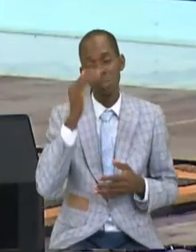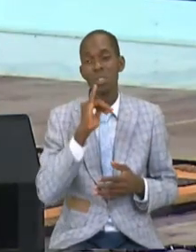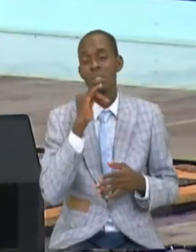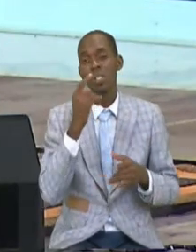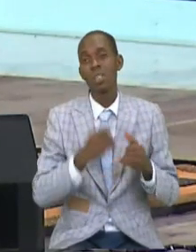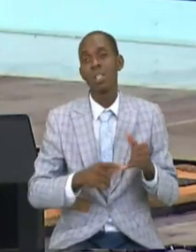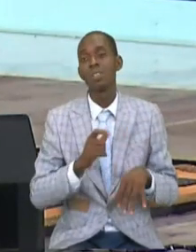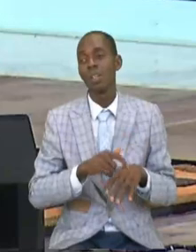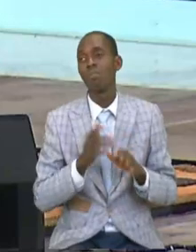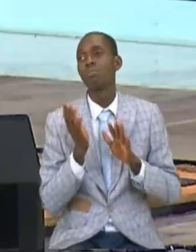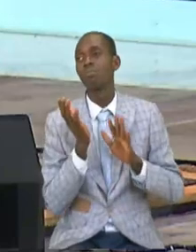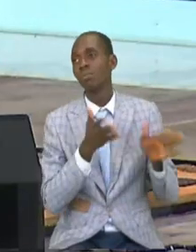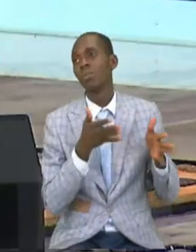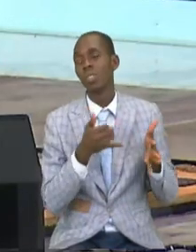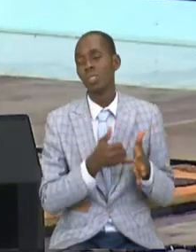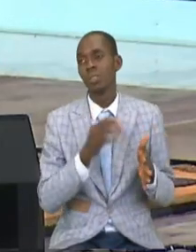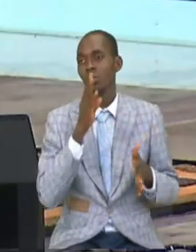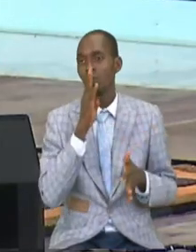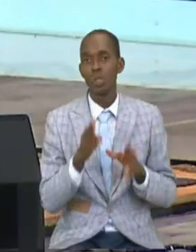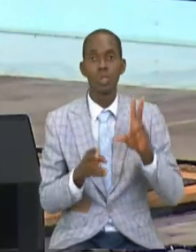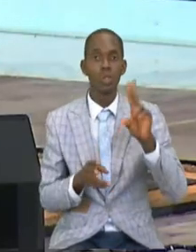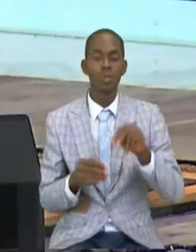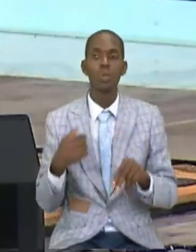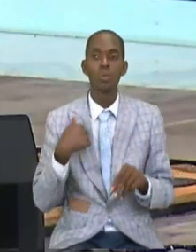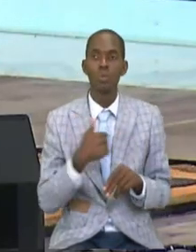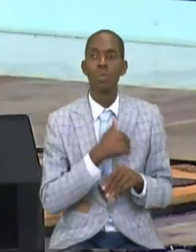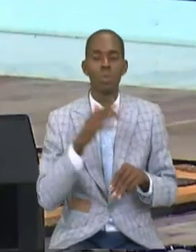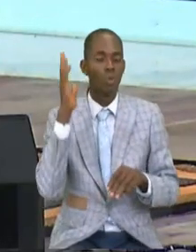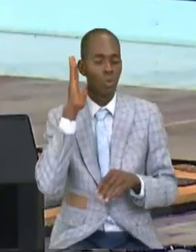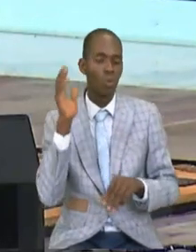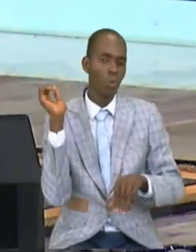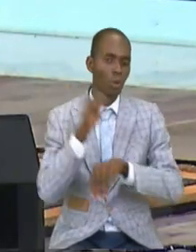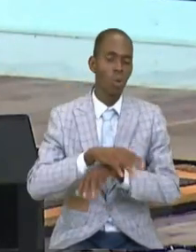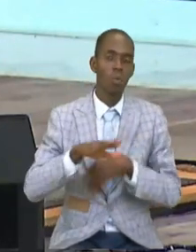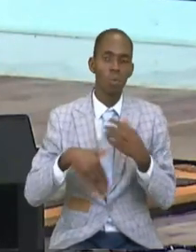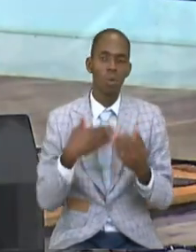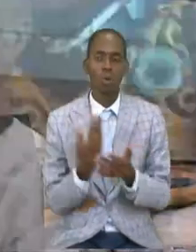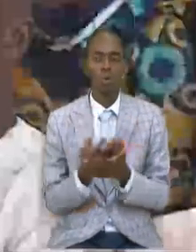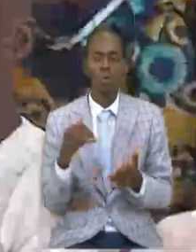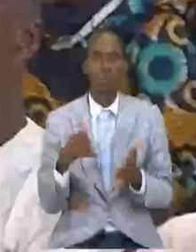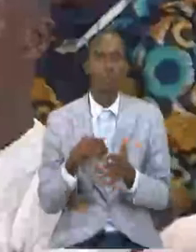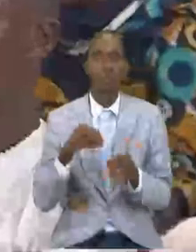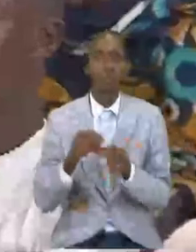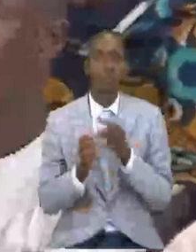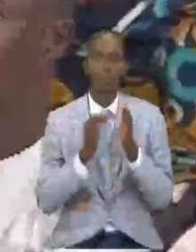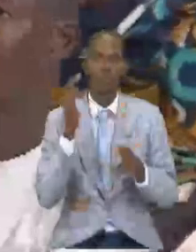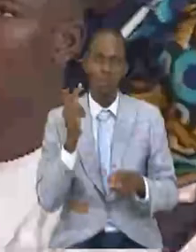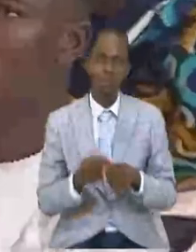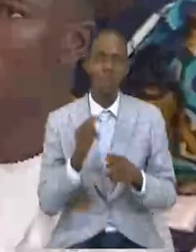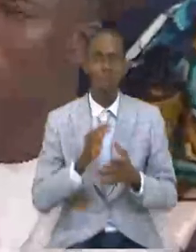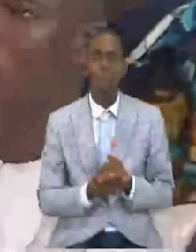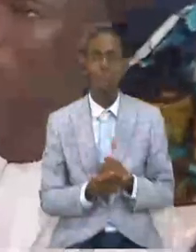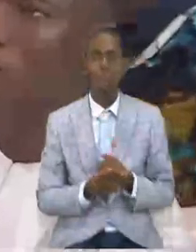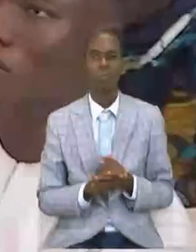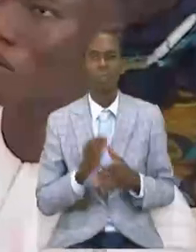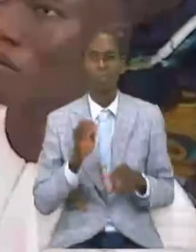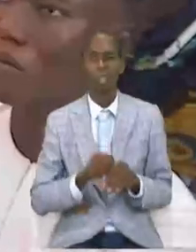voudraient siéger dans l'église. On dit, ce sont les derniers jours, laissons-les en paix. Non, nous allons les détrôner